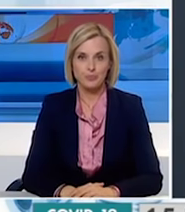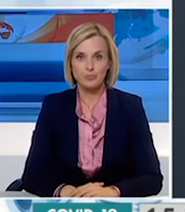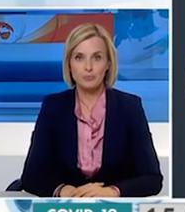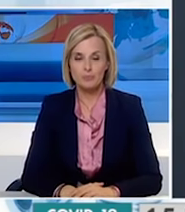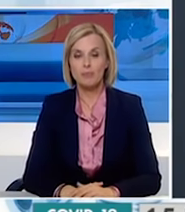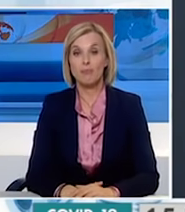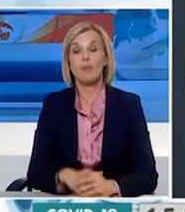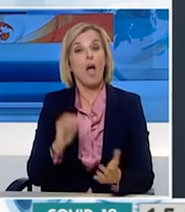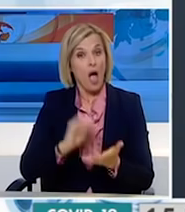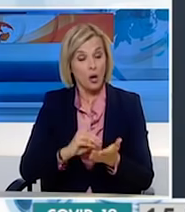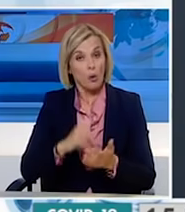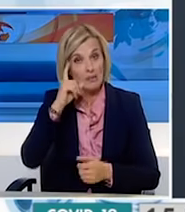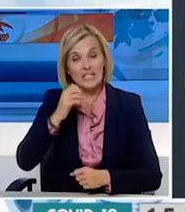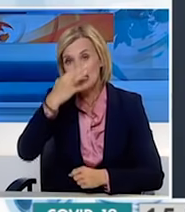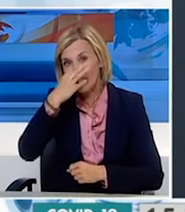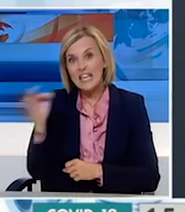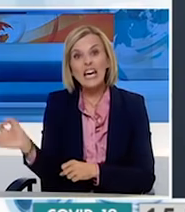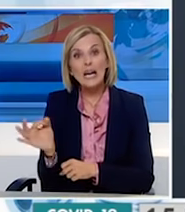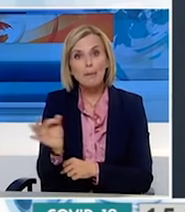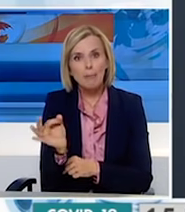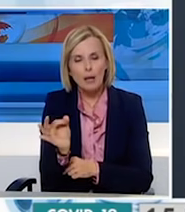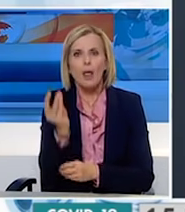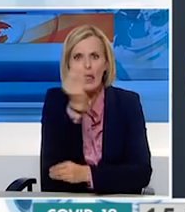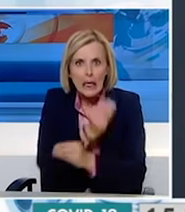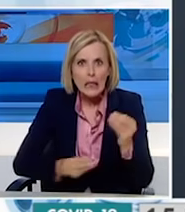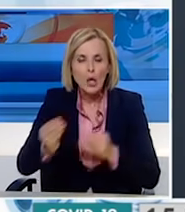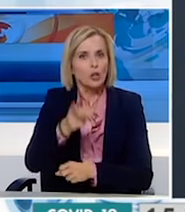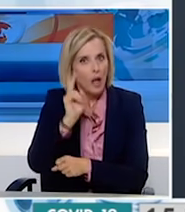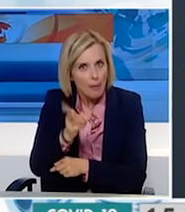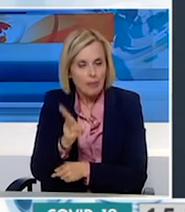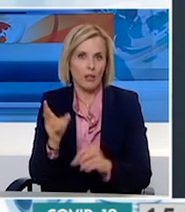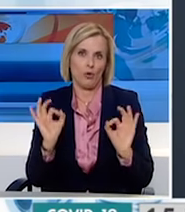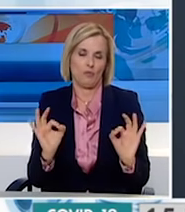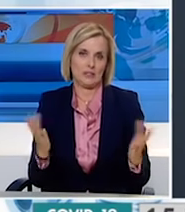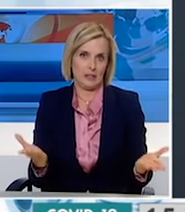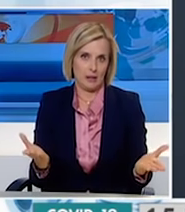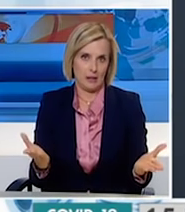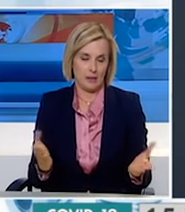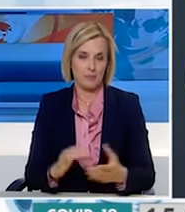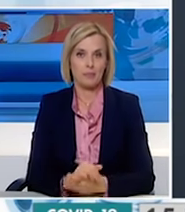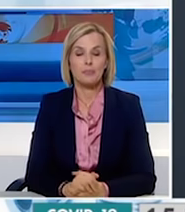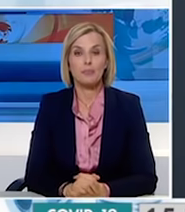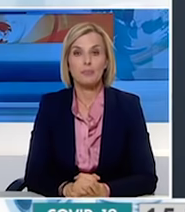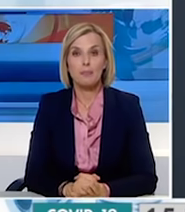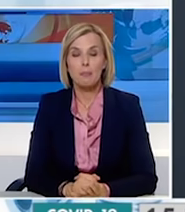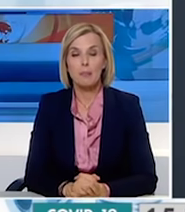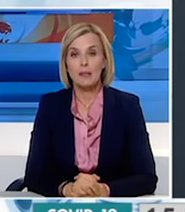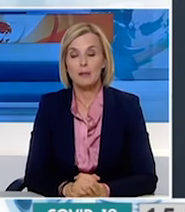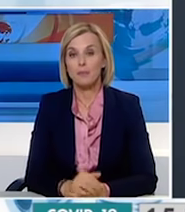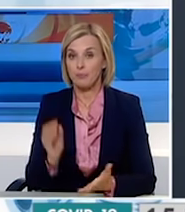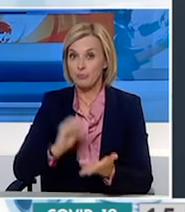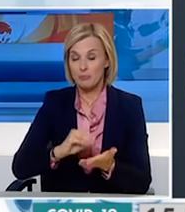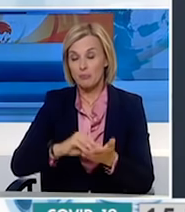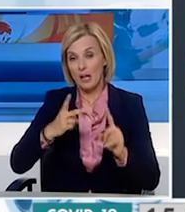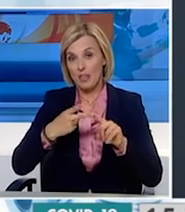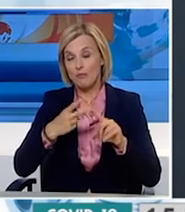όπως ο ιός της γρίπης, και ένα ιό ο οποίος αφορά ευαίσθητες ομάδες του πληθυσμού και δύο ανθρώπους που νοσηλεύονται στα νοσοκομεία. Κάτι άλλο που